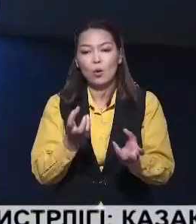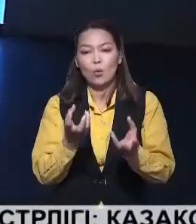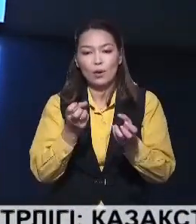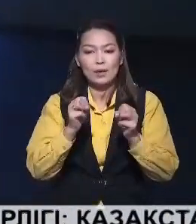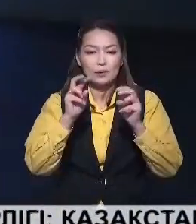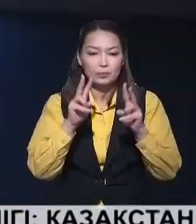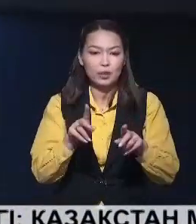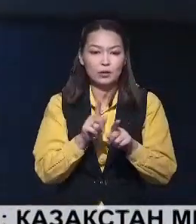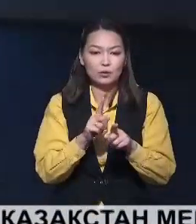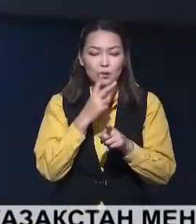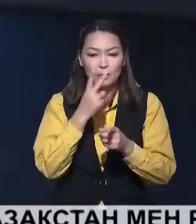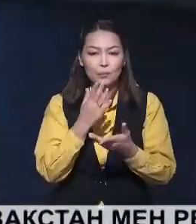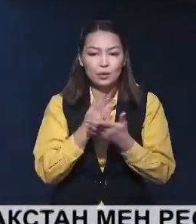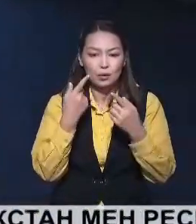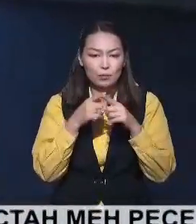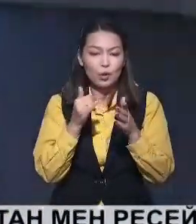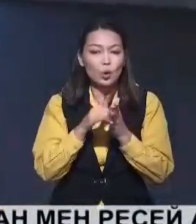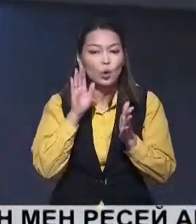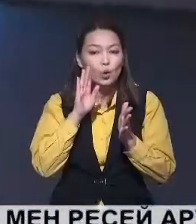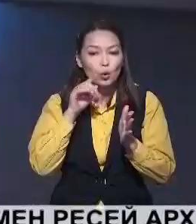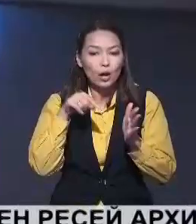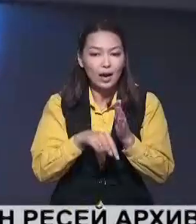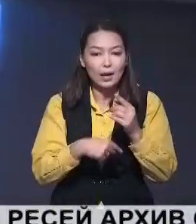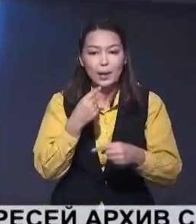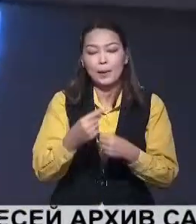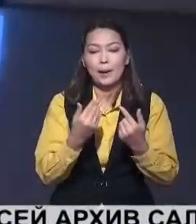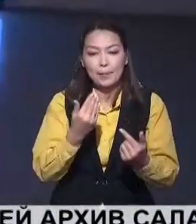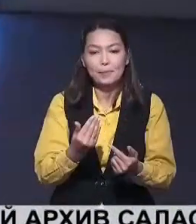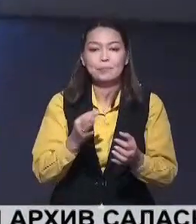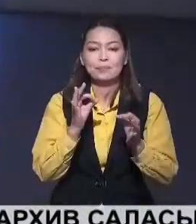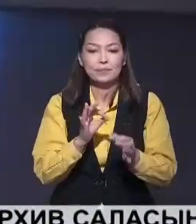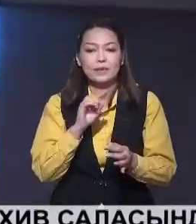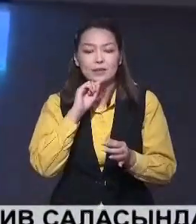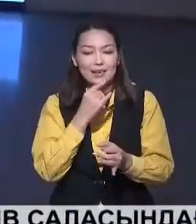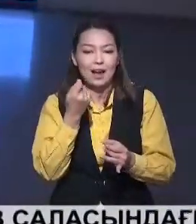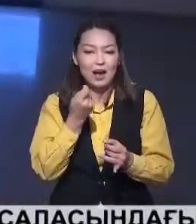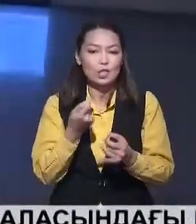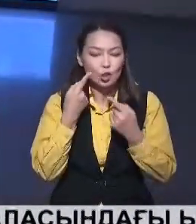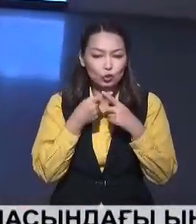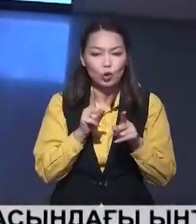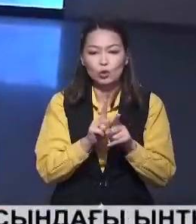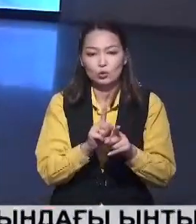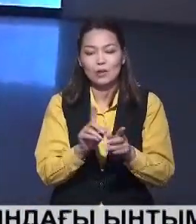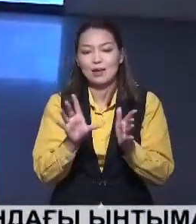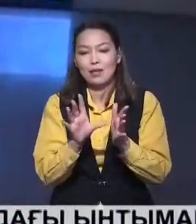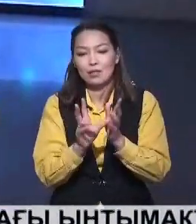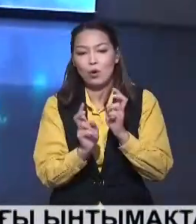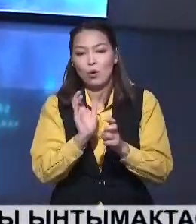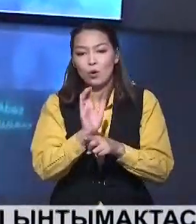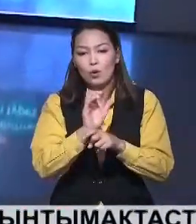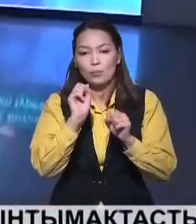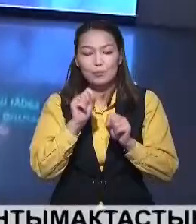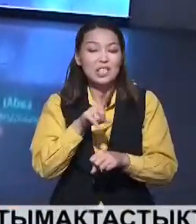деп аталатын қондырғы. Оны судың астына қояды, сол арқылы тиімді әрі арзан жолмен қуат көзін өндіруге болады. Жалпы